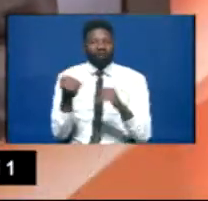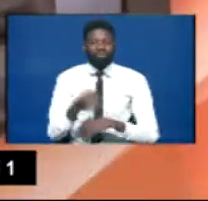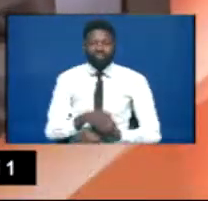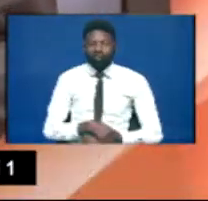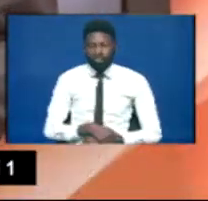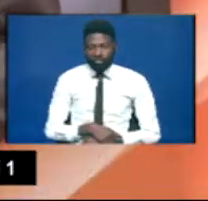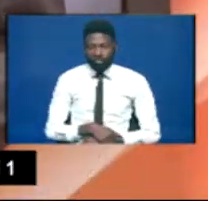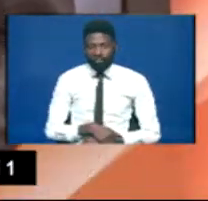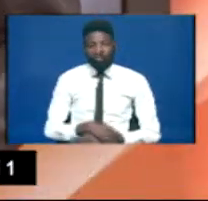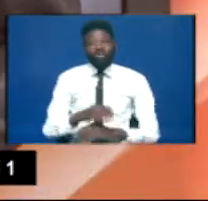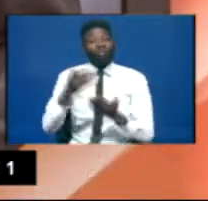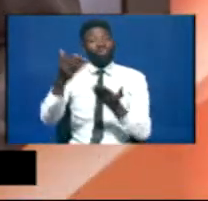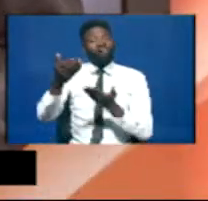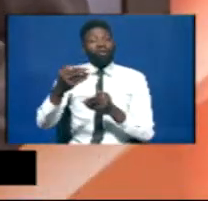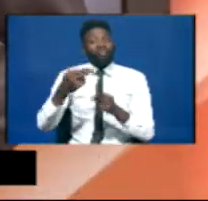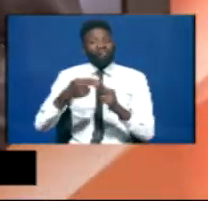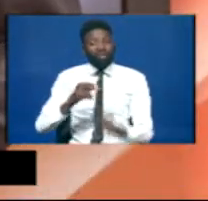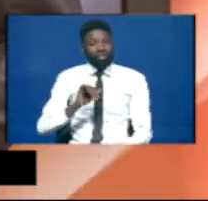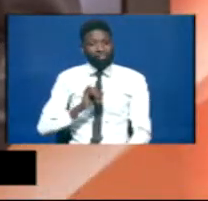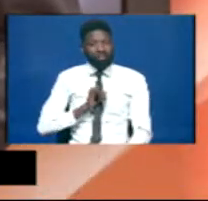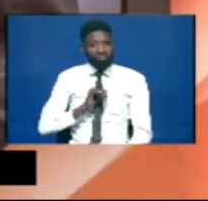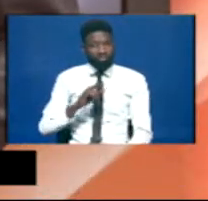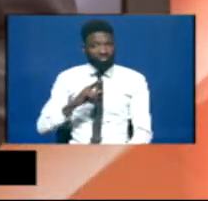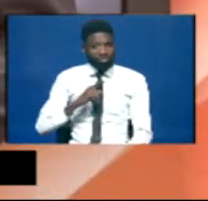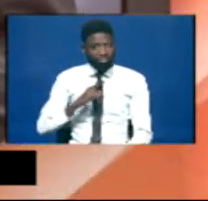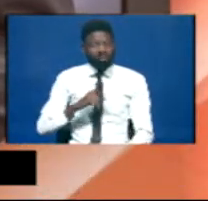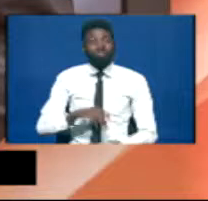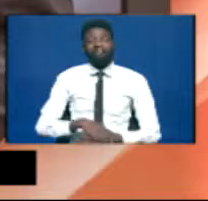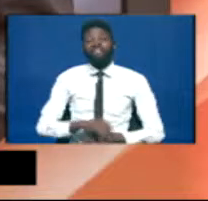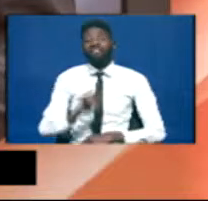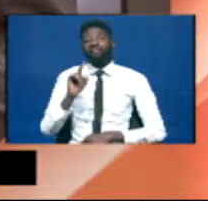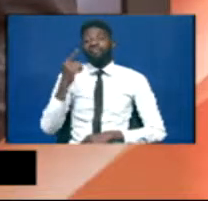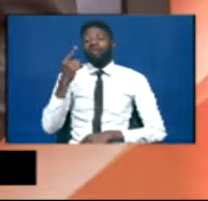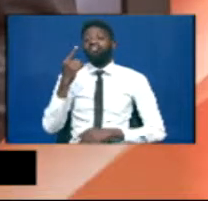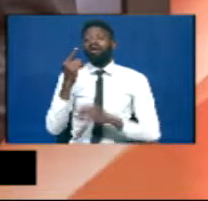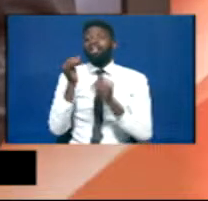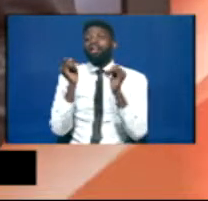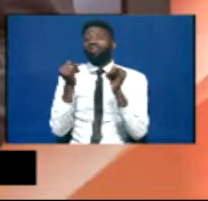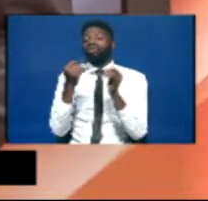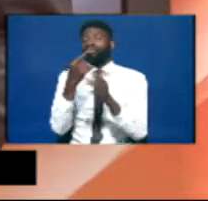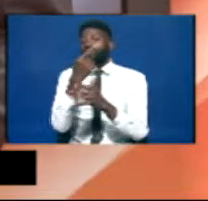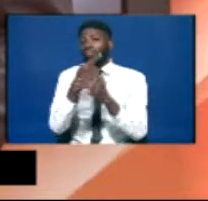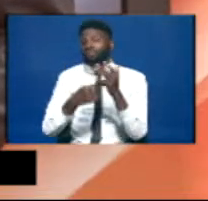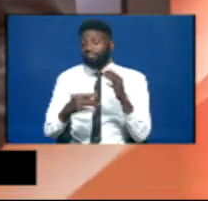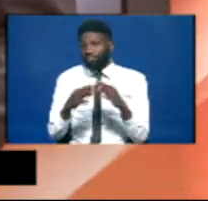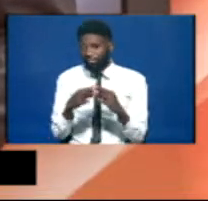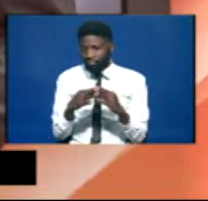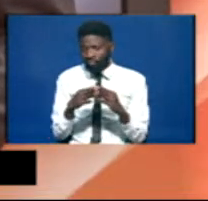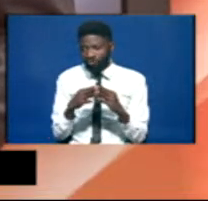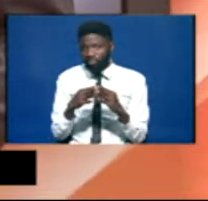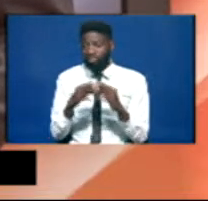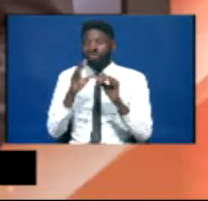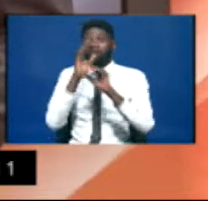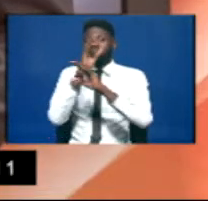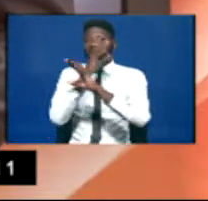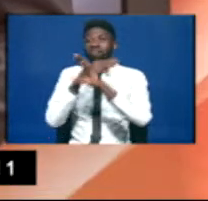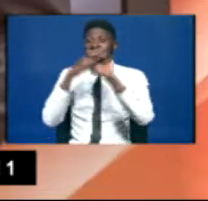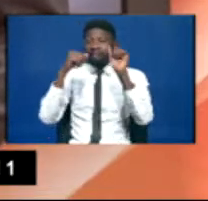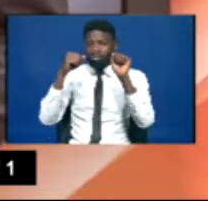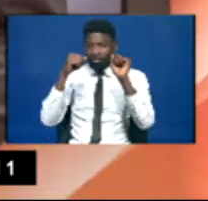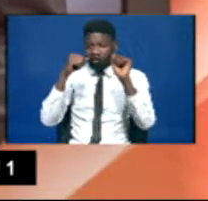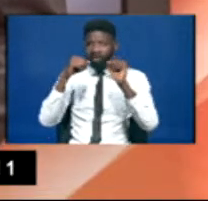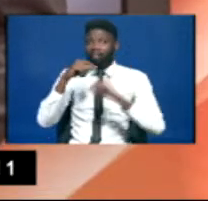Karibu sana, mimi ni Isaac Lemoka, na tuanze na taarifa yetu ya kwanza ambapo Rais Vladimir Putin wa